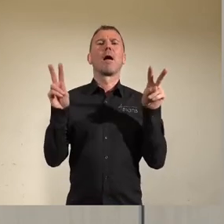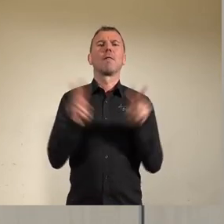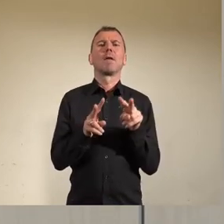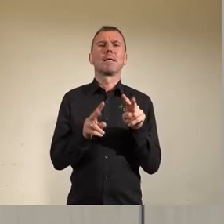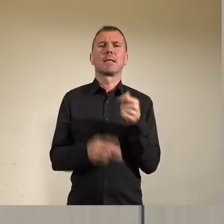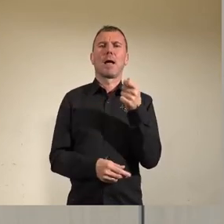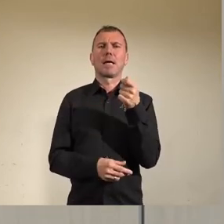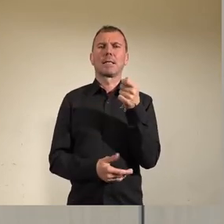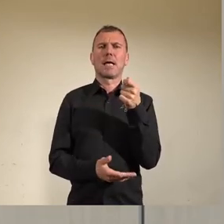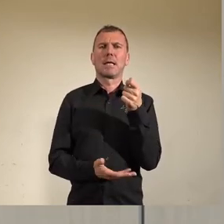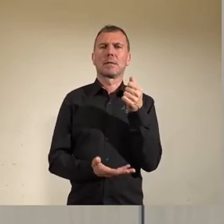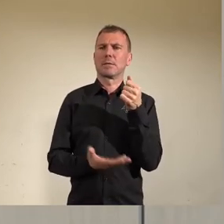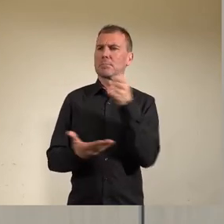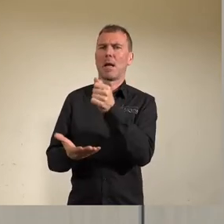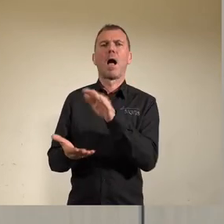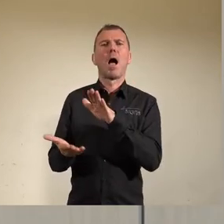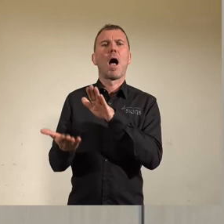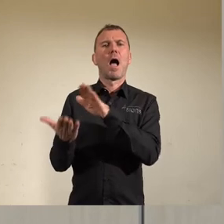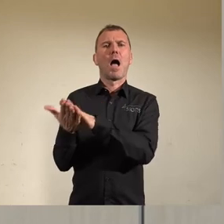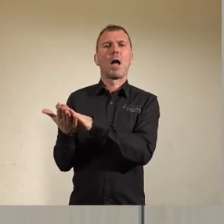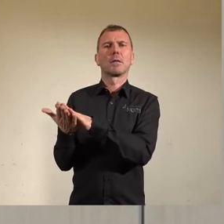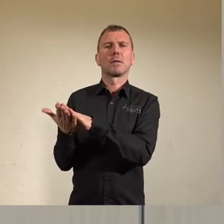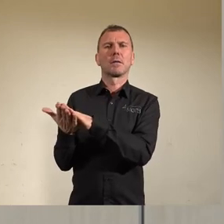Geld an die